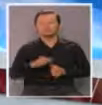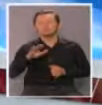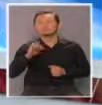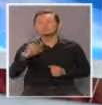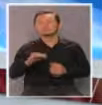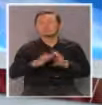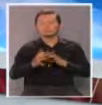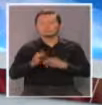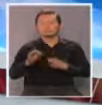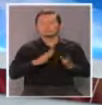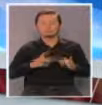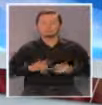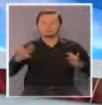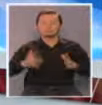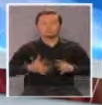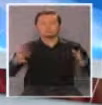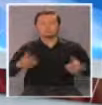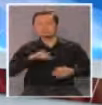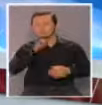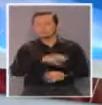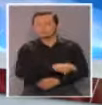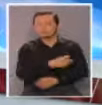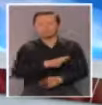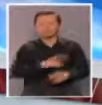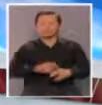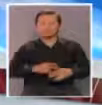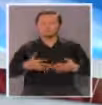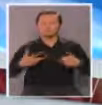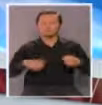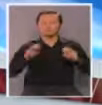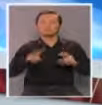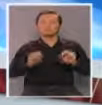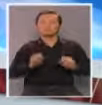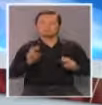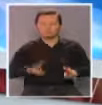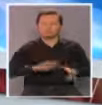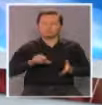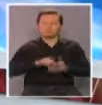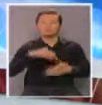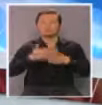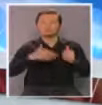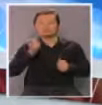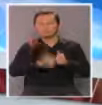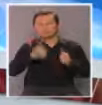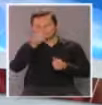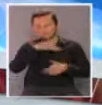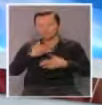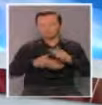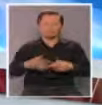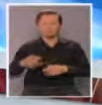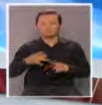В Жилойском районе широко отметили профессиональный праздник врачей. Система здравоохранения в регионе динамично развивается с каждым годом. В